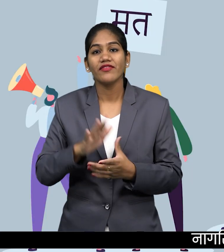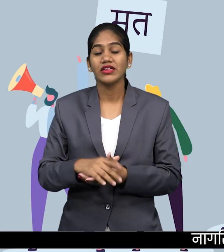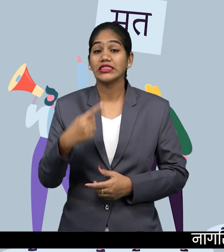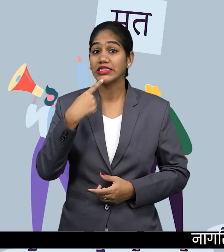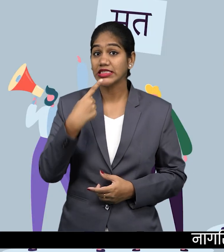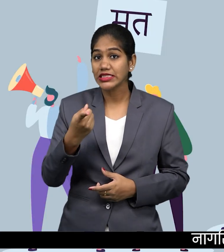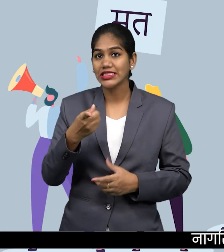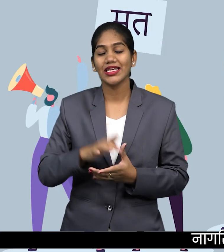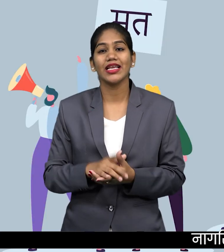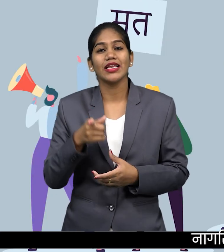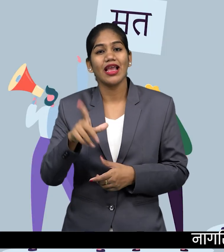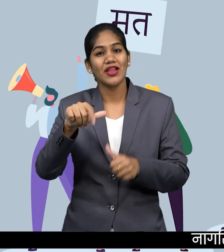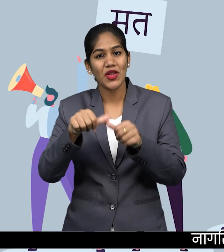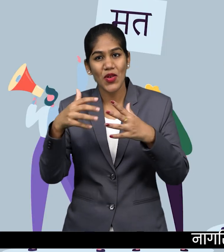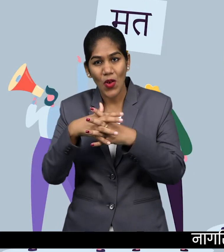नागरिकांचा सहभाग असतो.